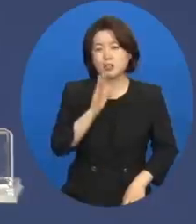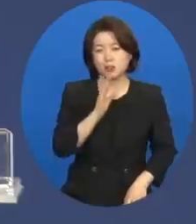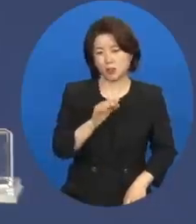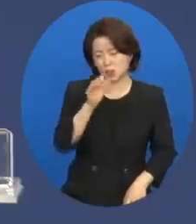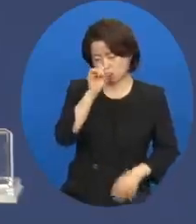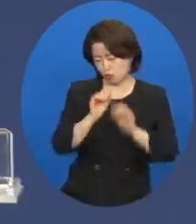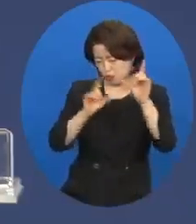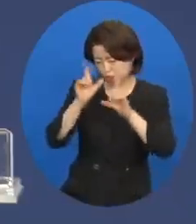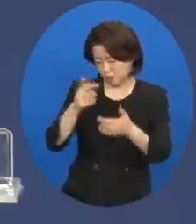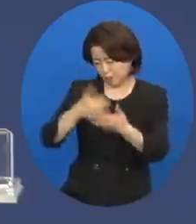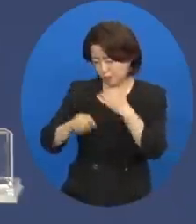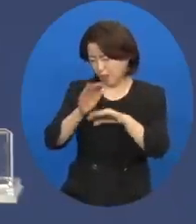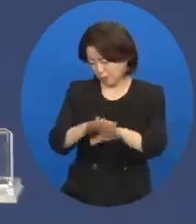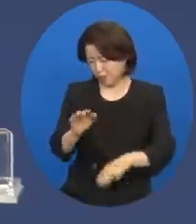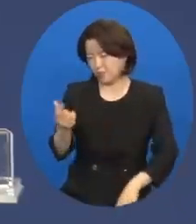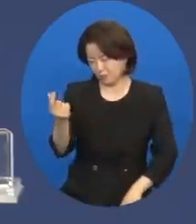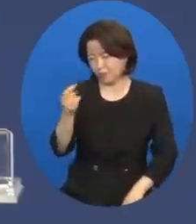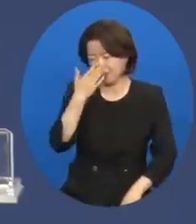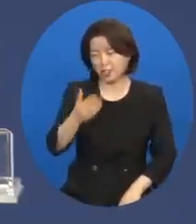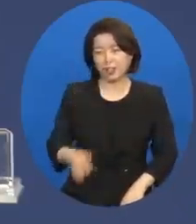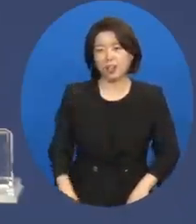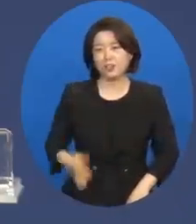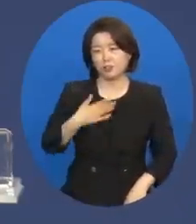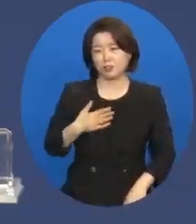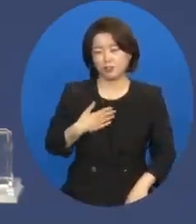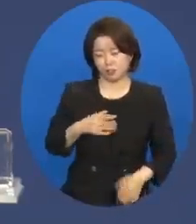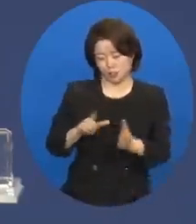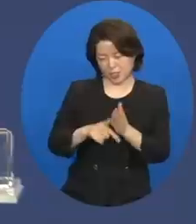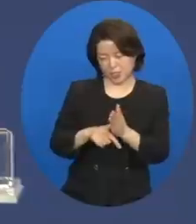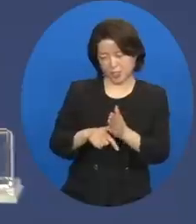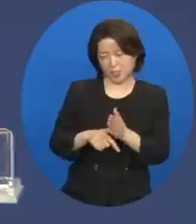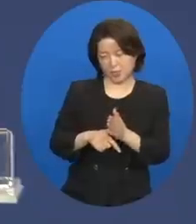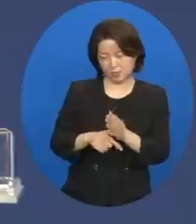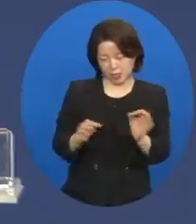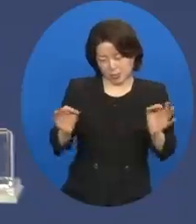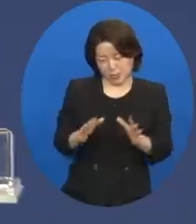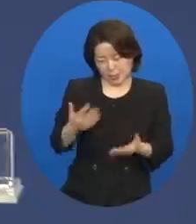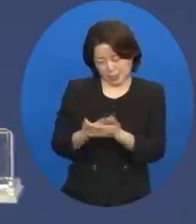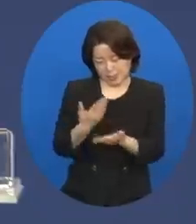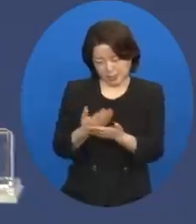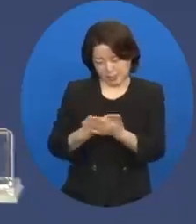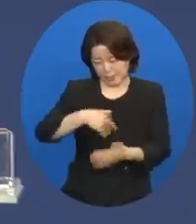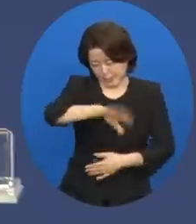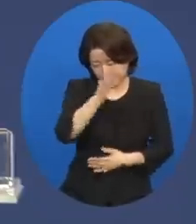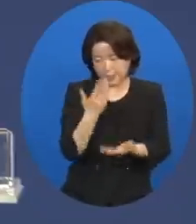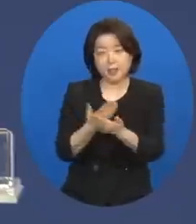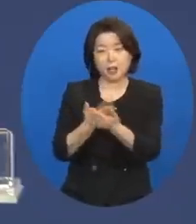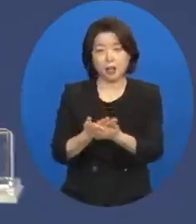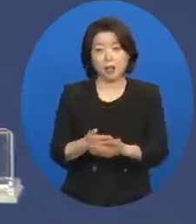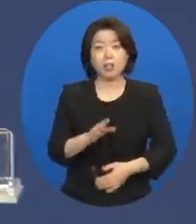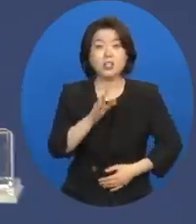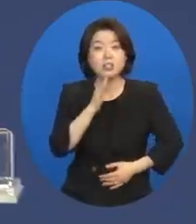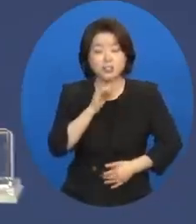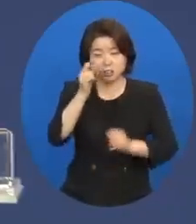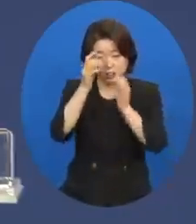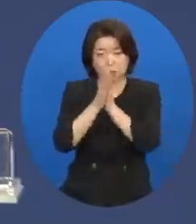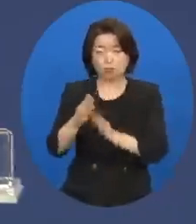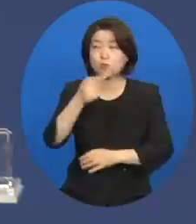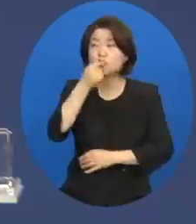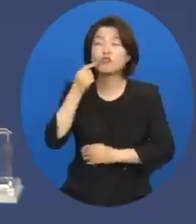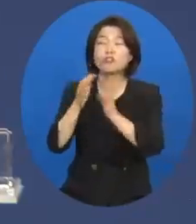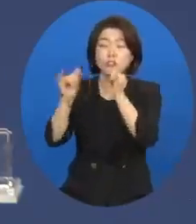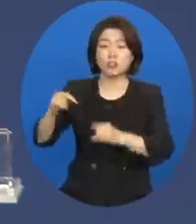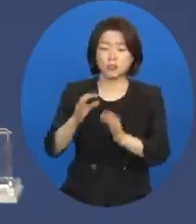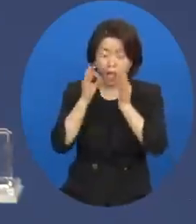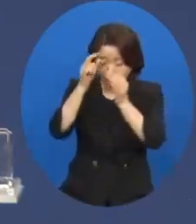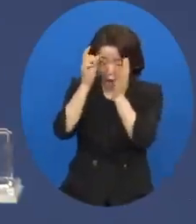이미지 남기게 그냥 좀 저 좀 시간 좀 좀 삼박하게 끝내고 이렇게 가게 해달라고 진짜 뭐 주님이 증인이시지만 간절히